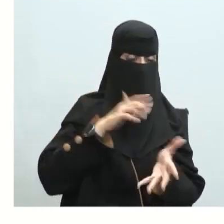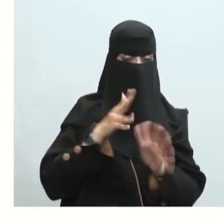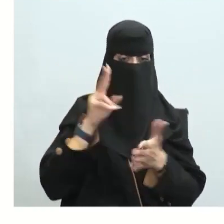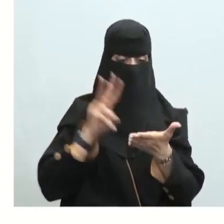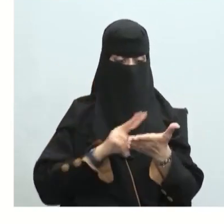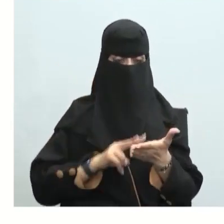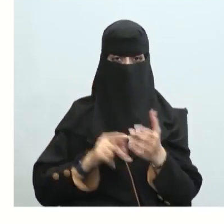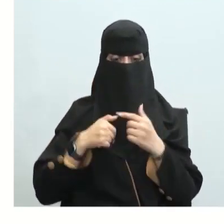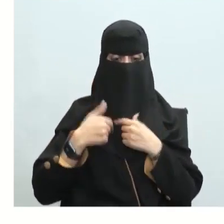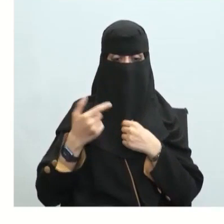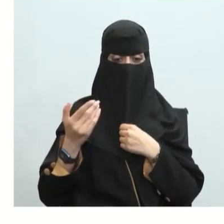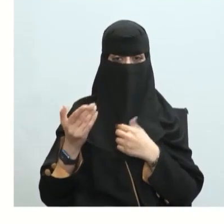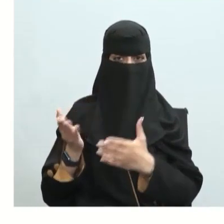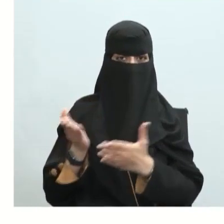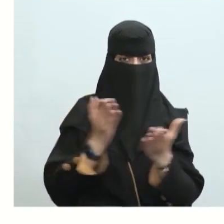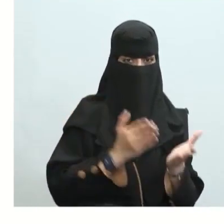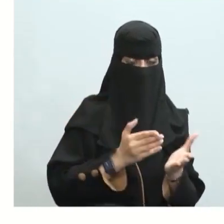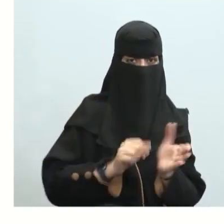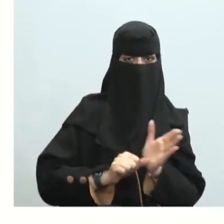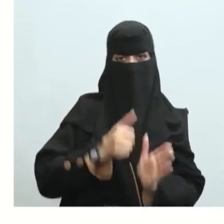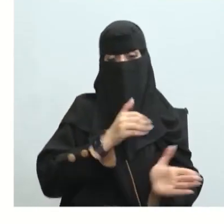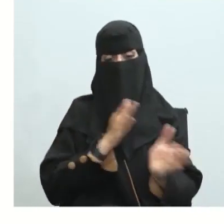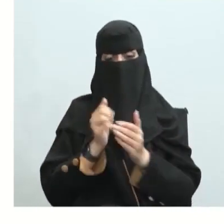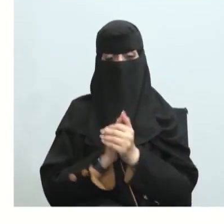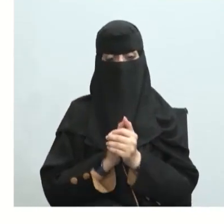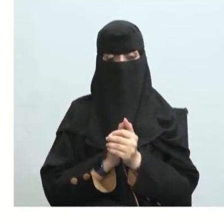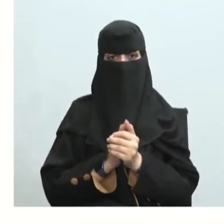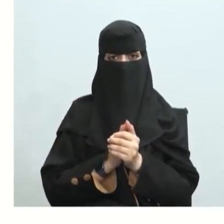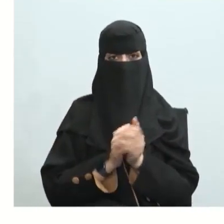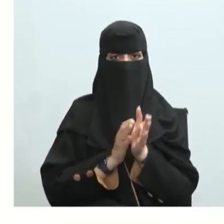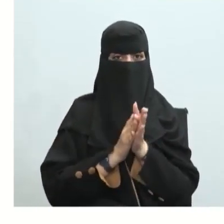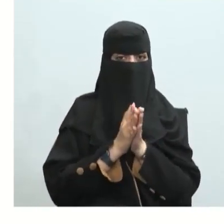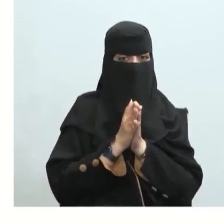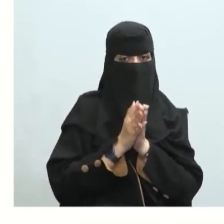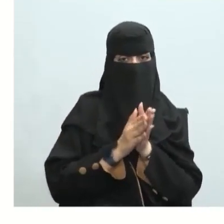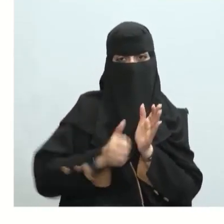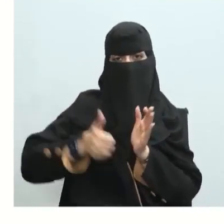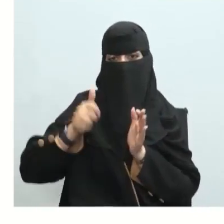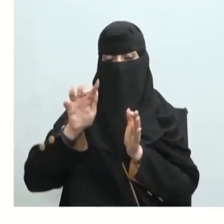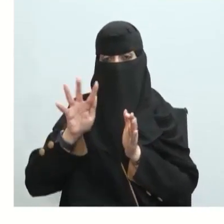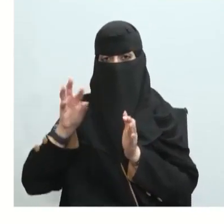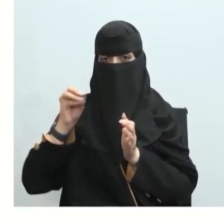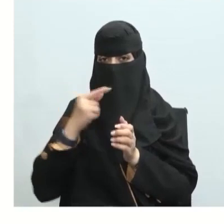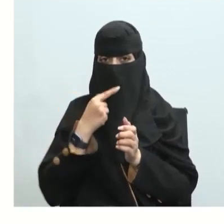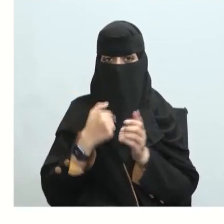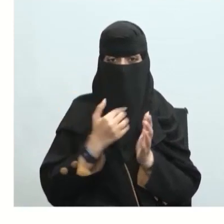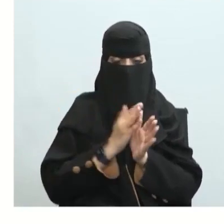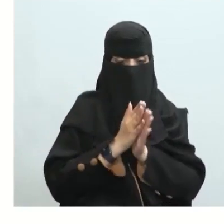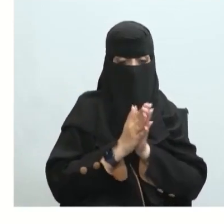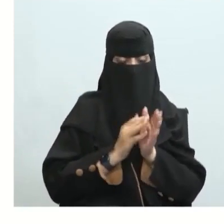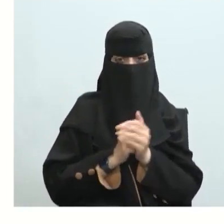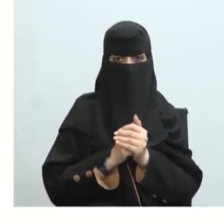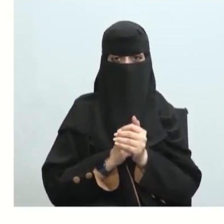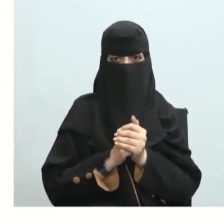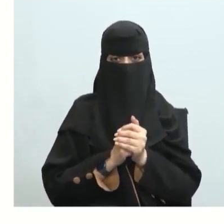القارئ خدمه واحدث ايضا احسنتم هنا اشهى لاحظ اشهى الاطباق اشهى هذه ايضا